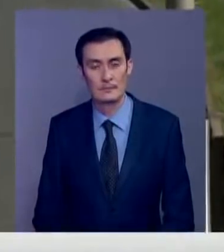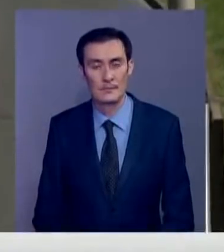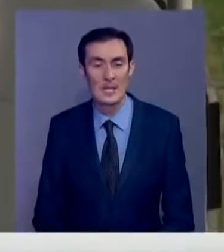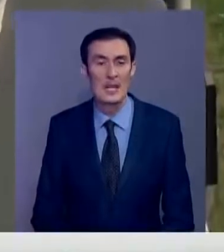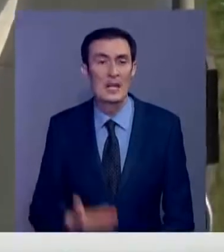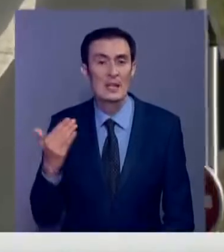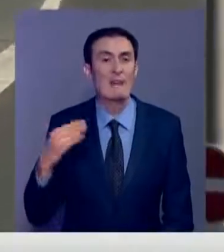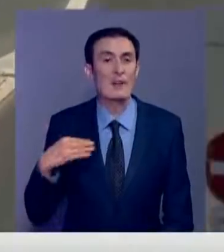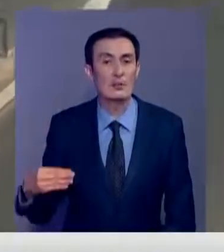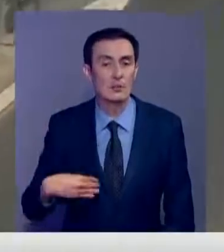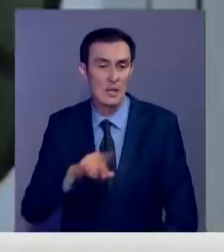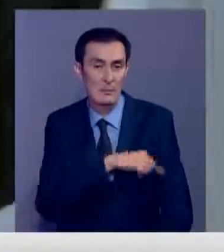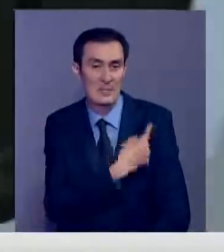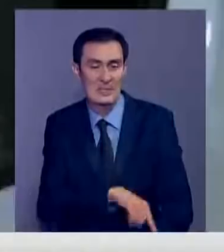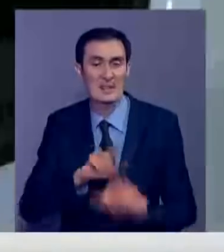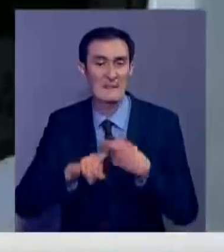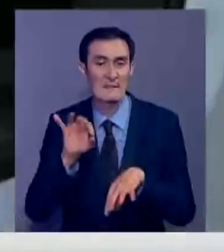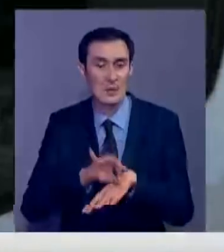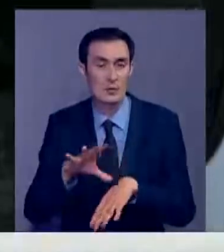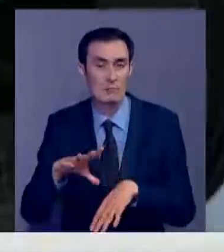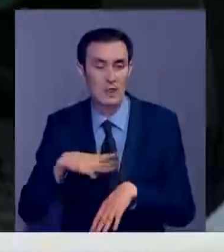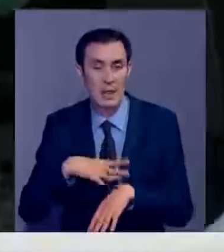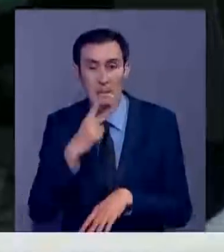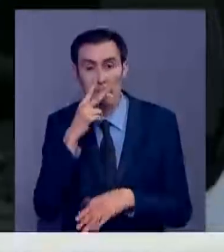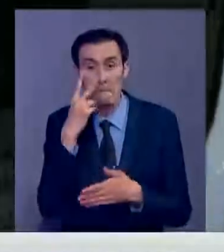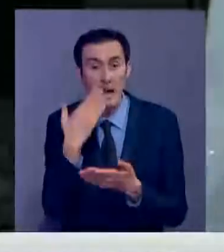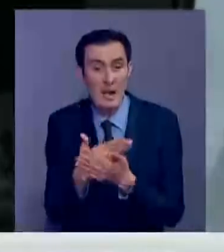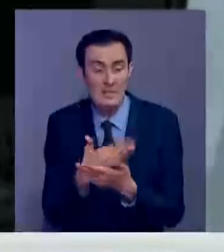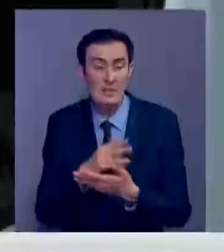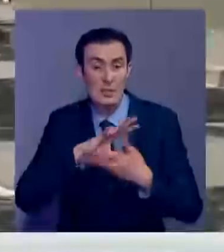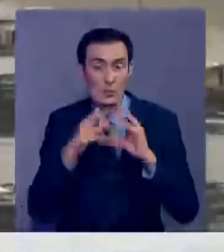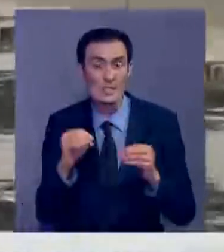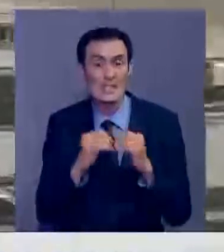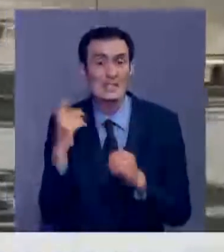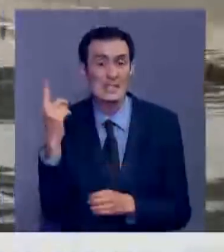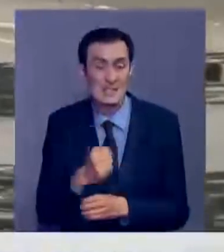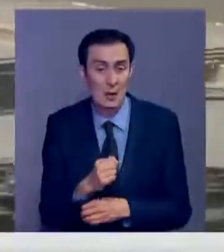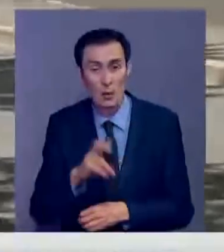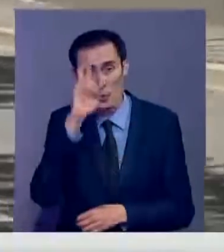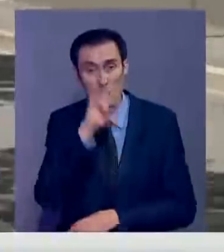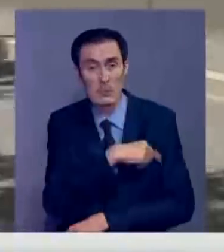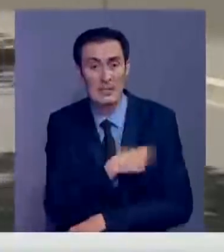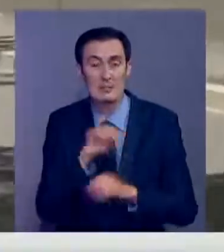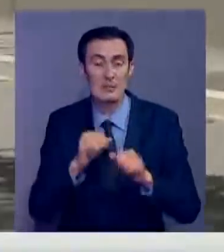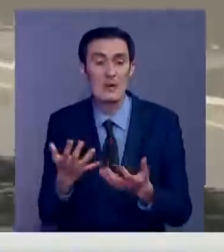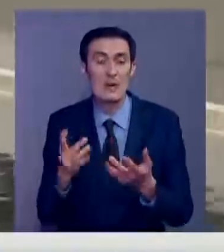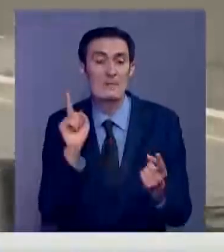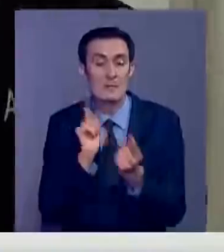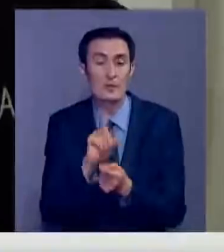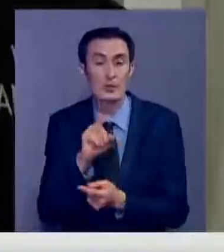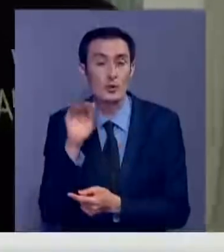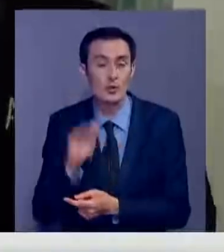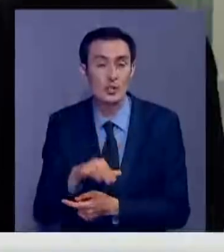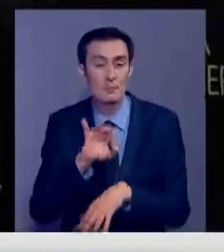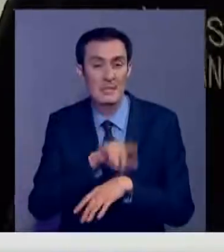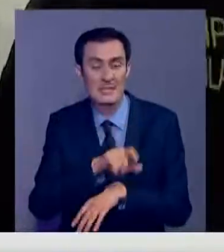Для французской медицины эпидемия коронавируса стала лакмусовой бумажкой. За 10 недель государственные больницы приняли больше 100 тысяч пациентов